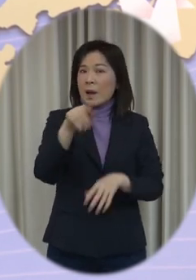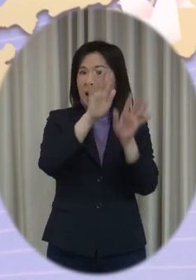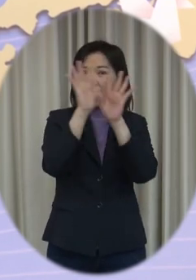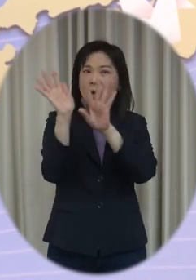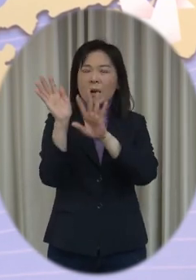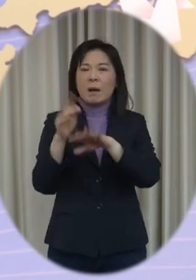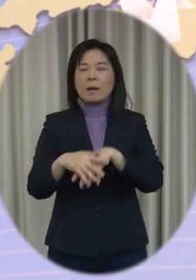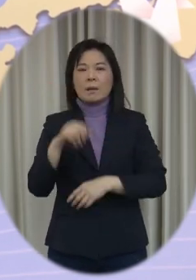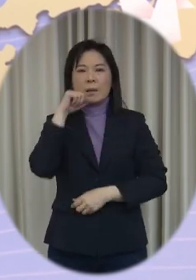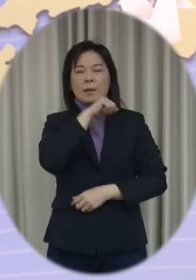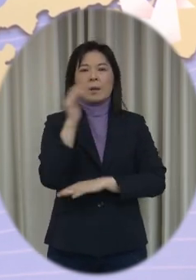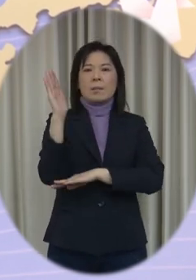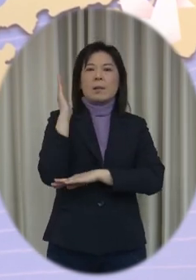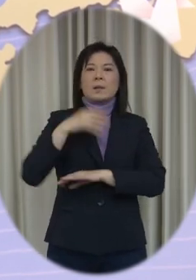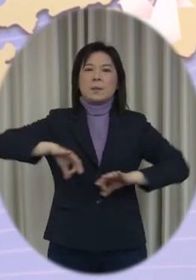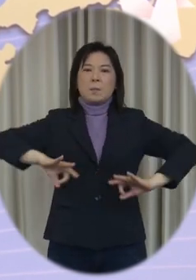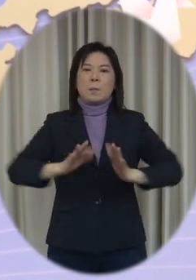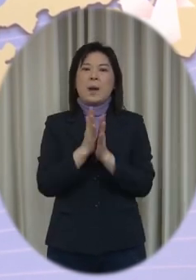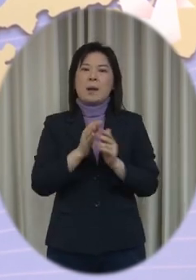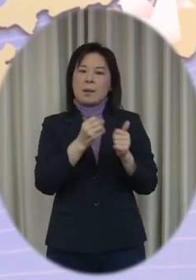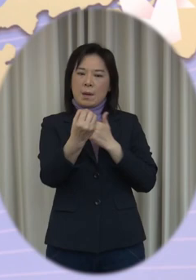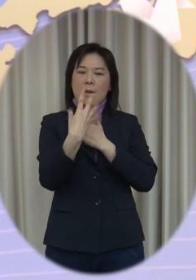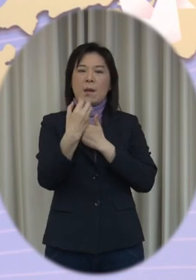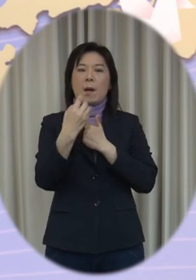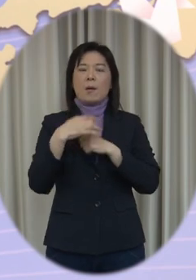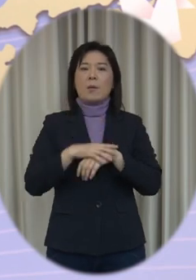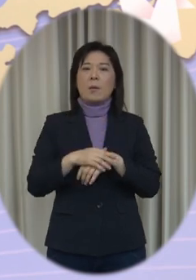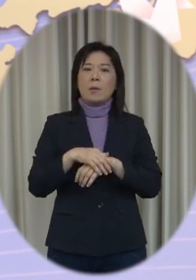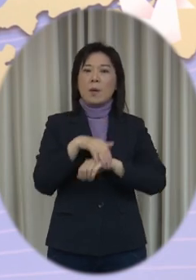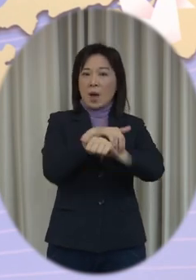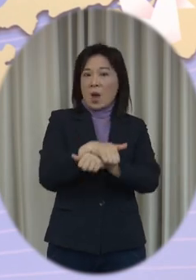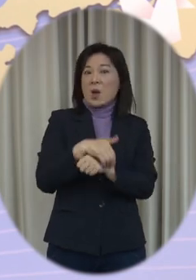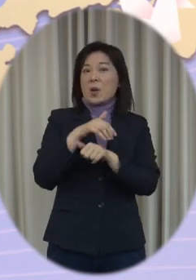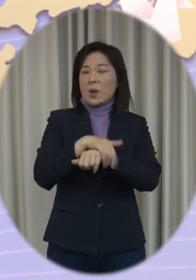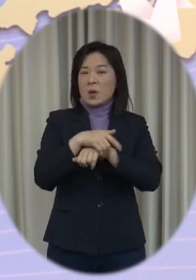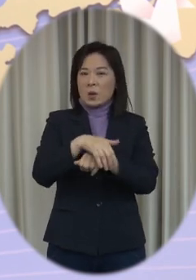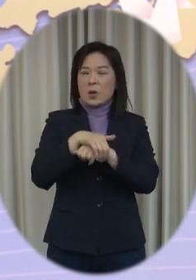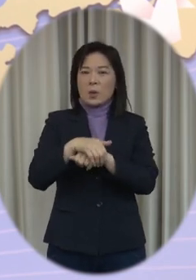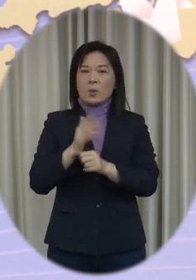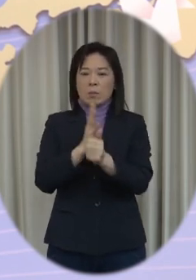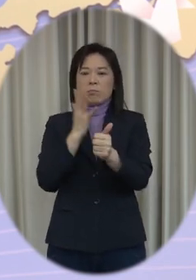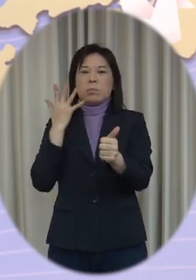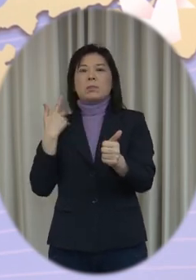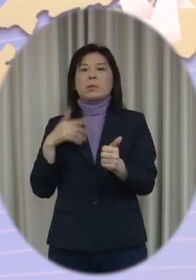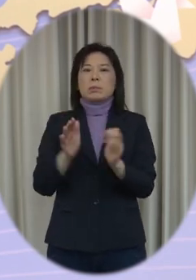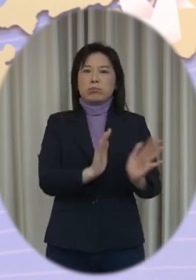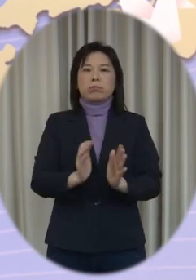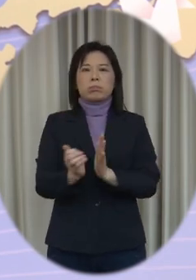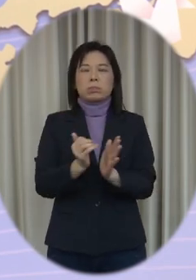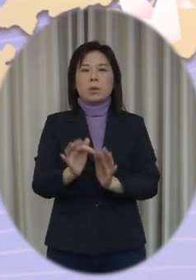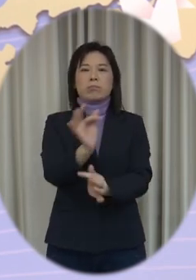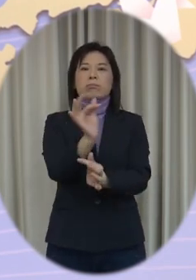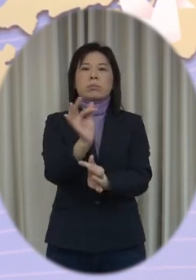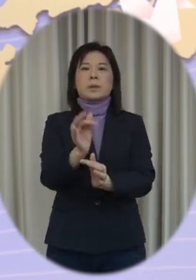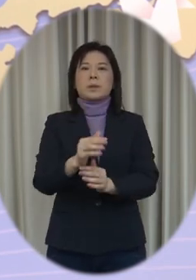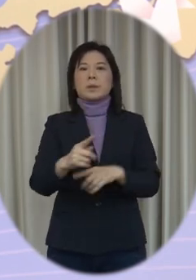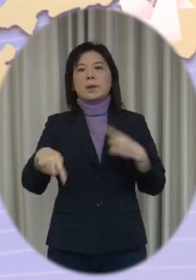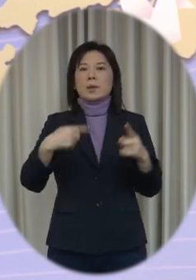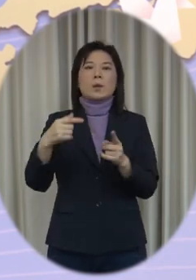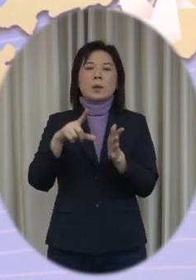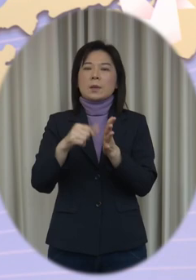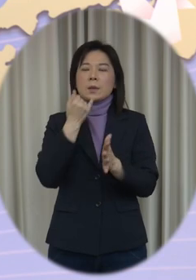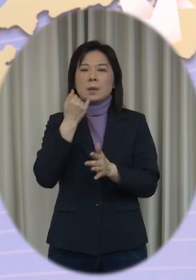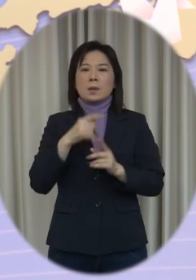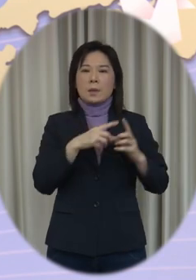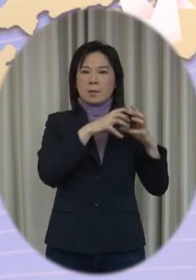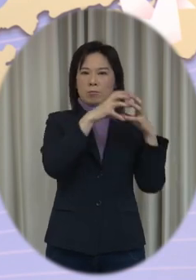下，台湾政府立即表示救难队已经整装待命，随时可以出发救